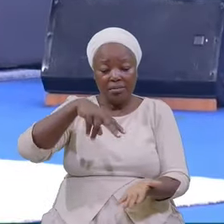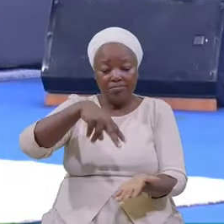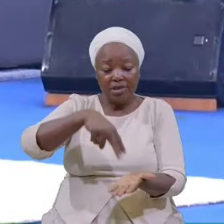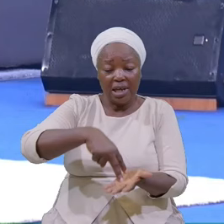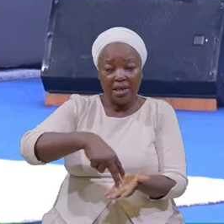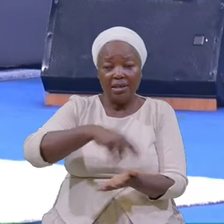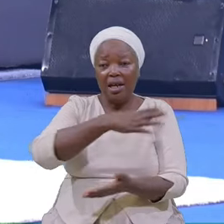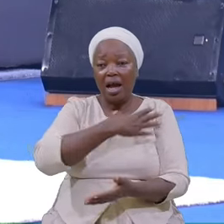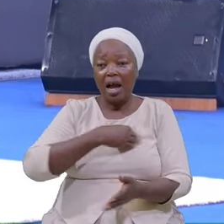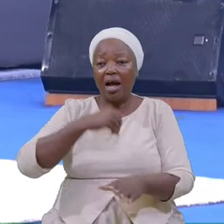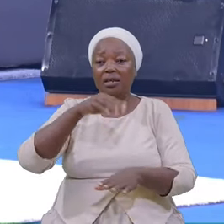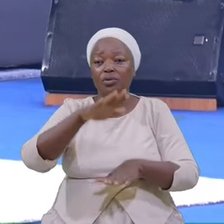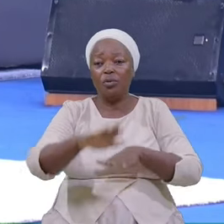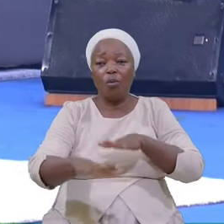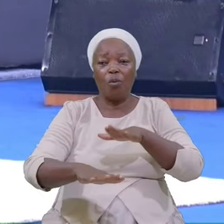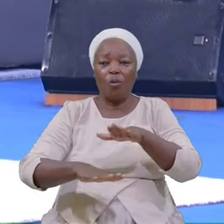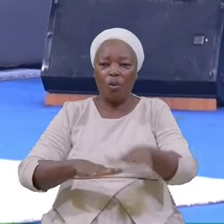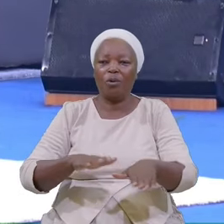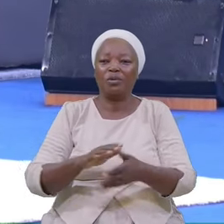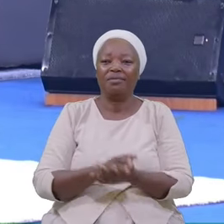walked. Il se leva d'un bon et marcha.